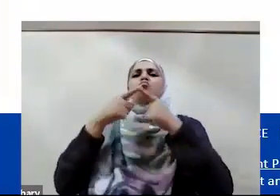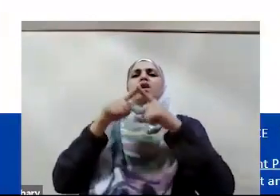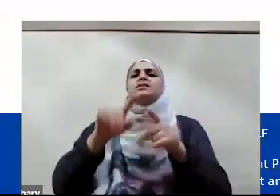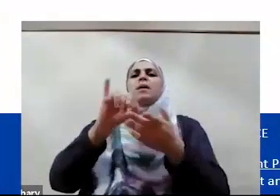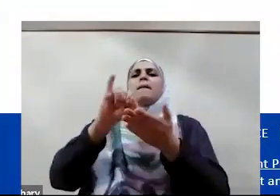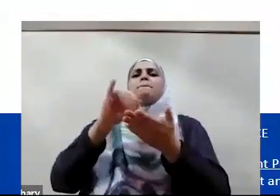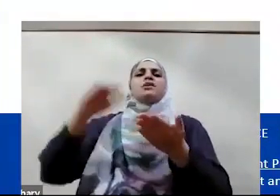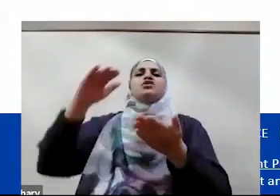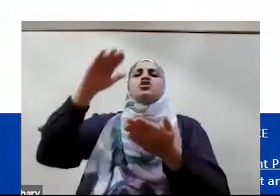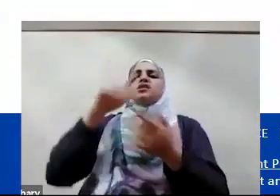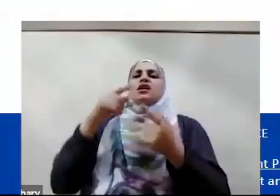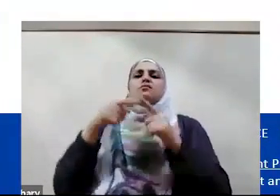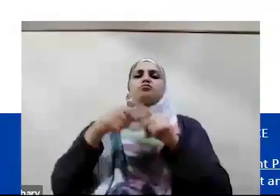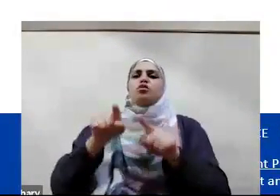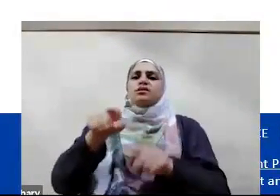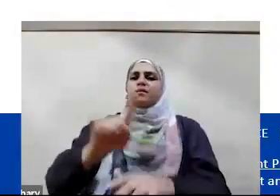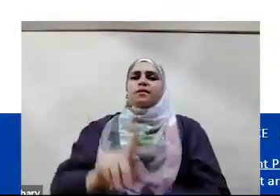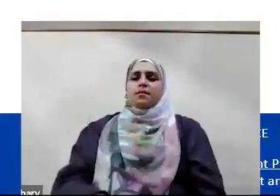للمنحة دي.